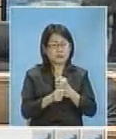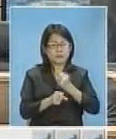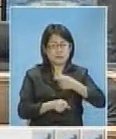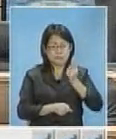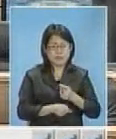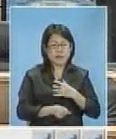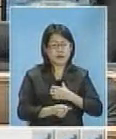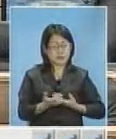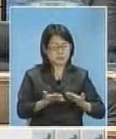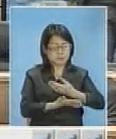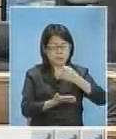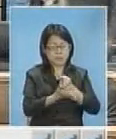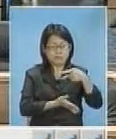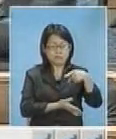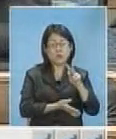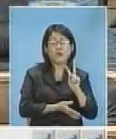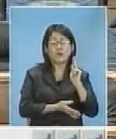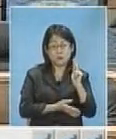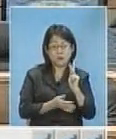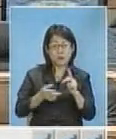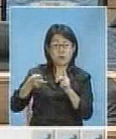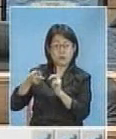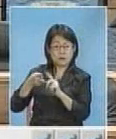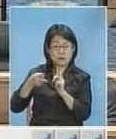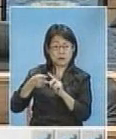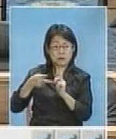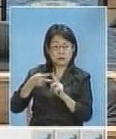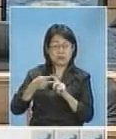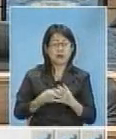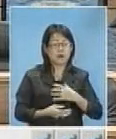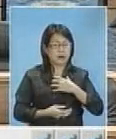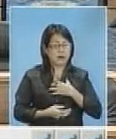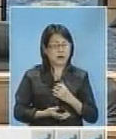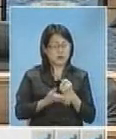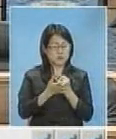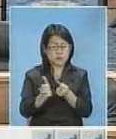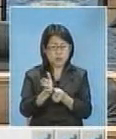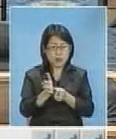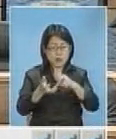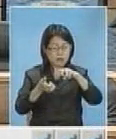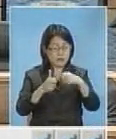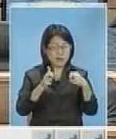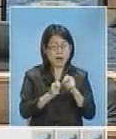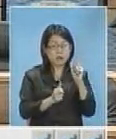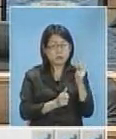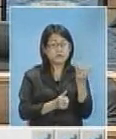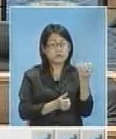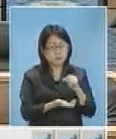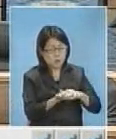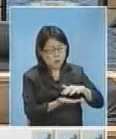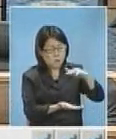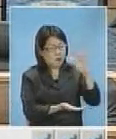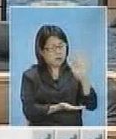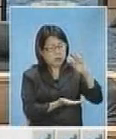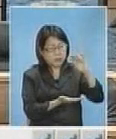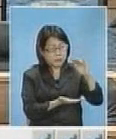ำหนดฉบับนี้นะครับถ้าจริงใจว่าต้องการที่จะช่วยเร่งลดภาระหนี้สาธารณะของประเทศทำไมถึงไม่ได้เอา